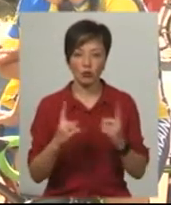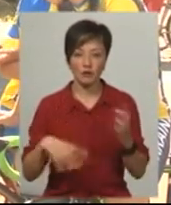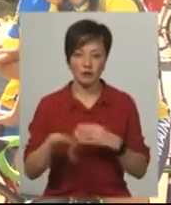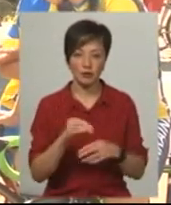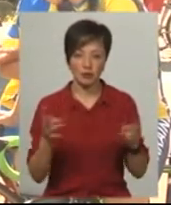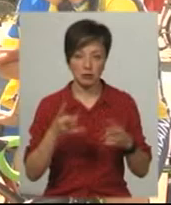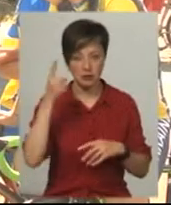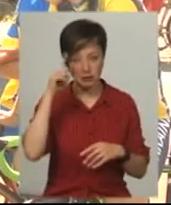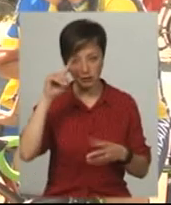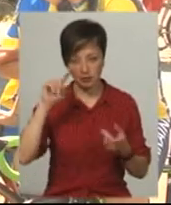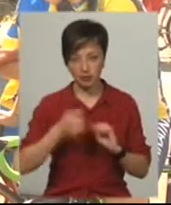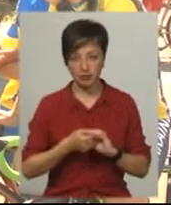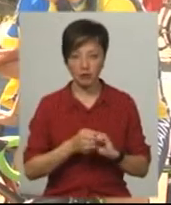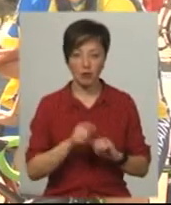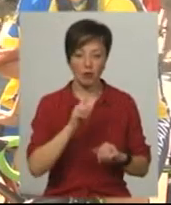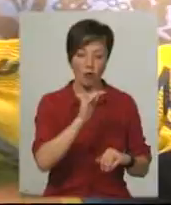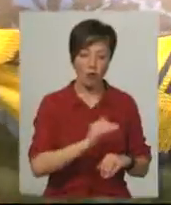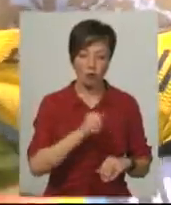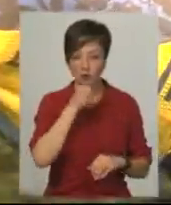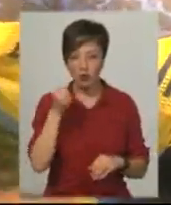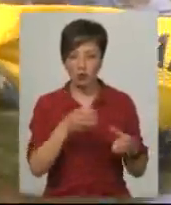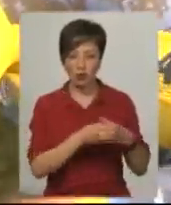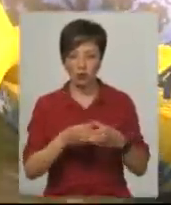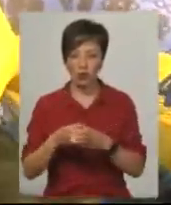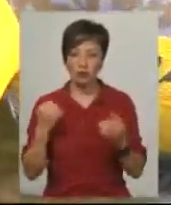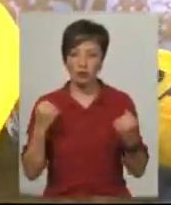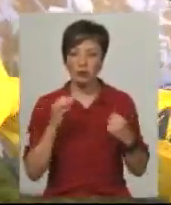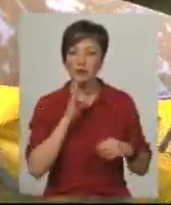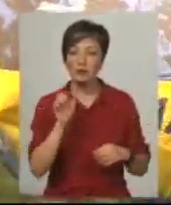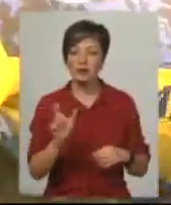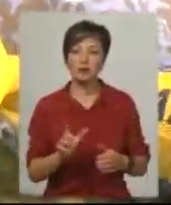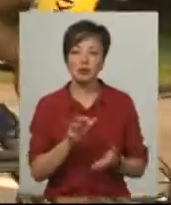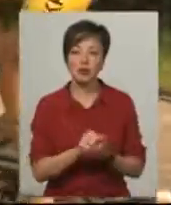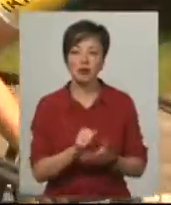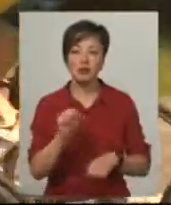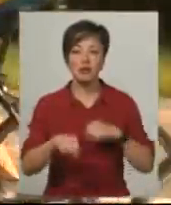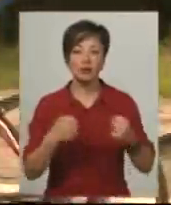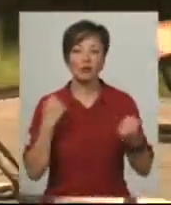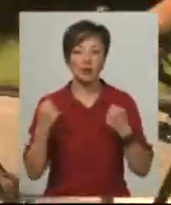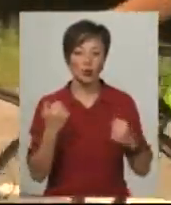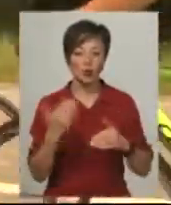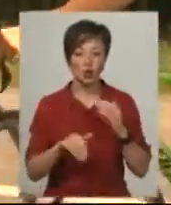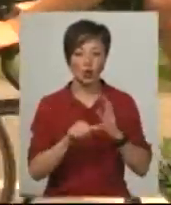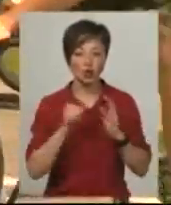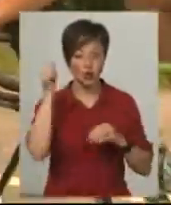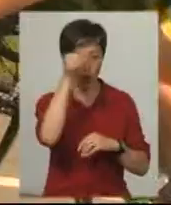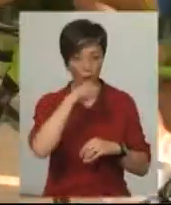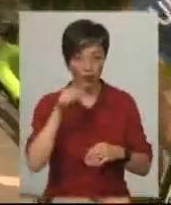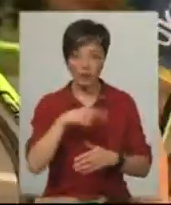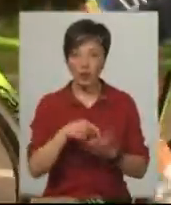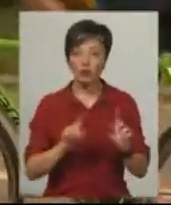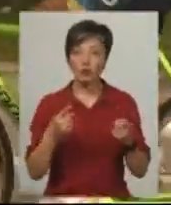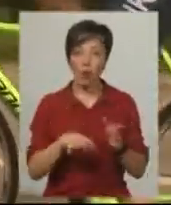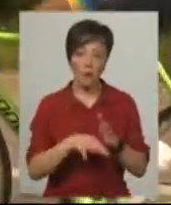дітям, як молодшим групам, так і старшим. Спортсменка Дарина Нагуляк займається велосипедним спортом вже 6 років. На питання,